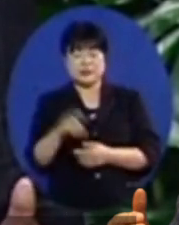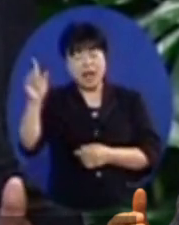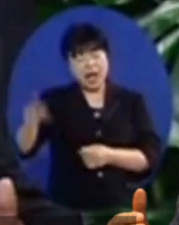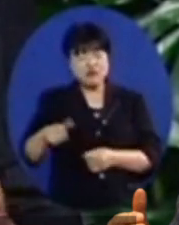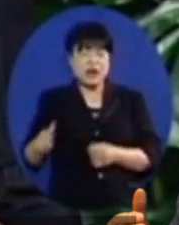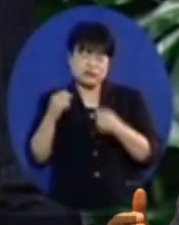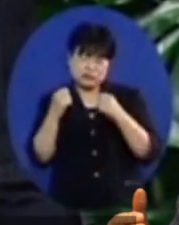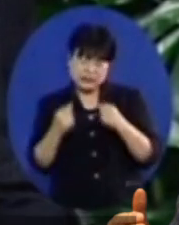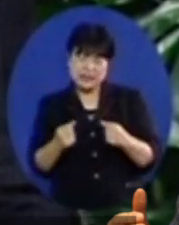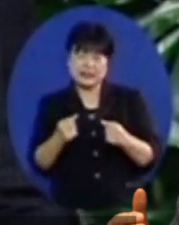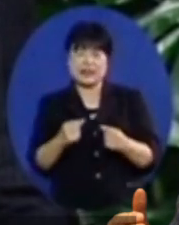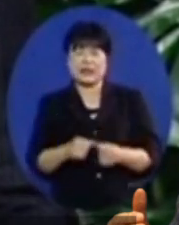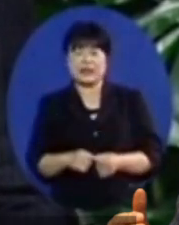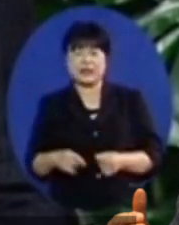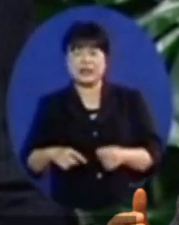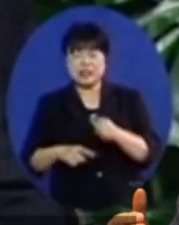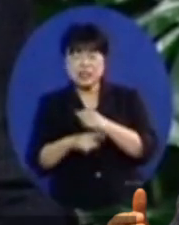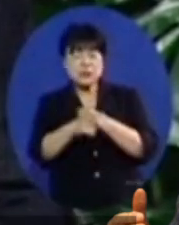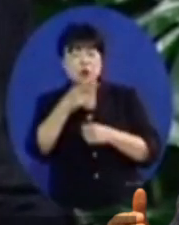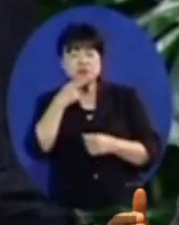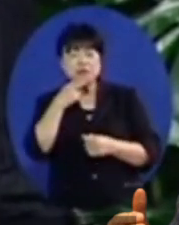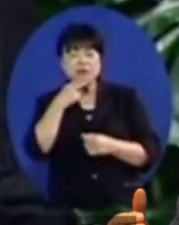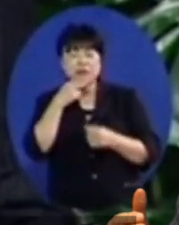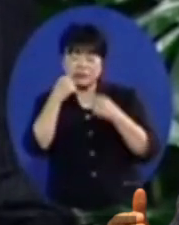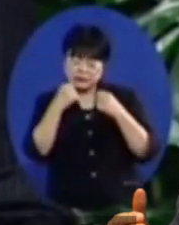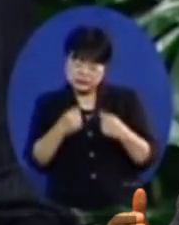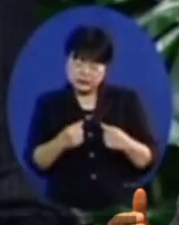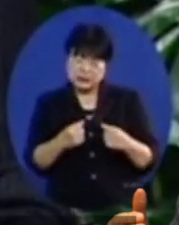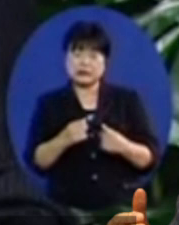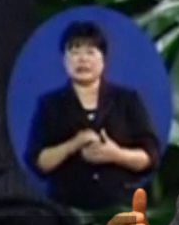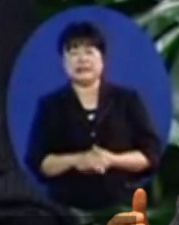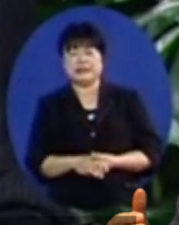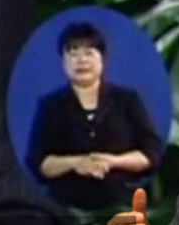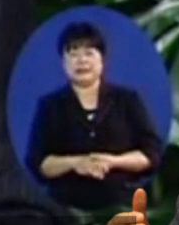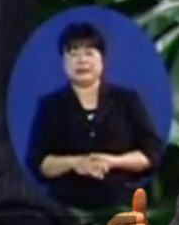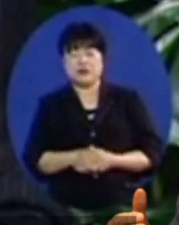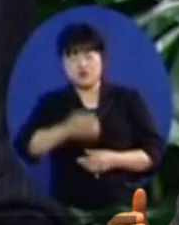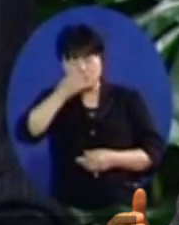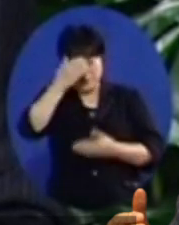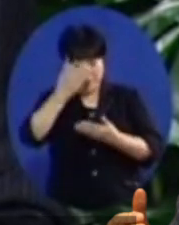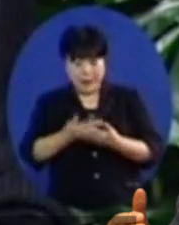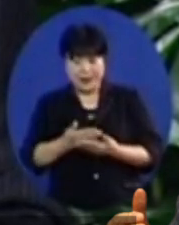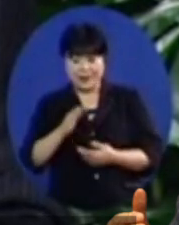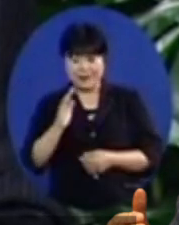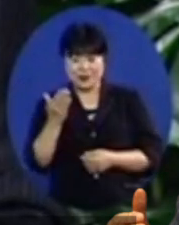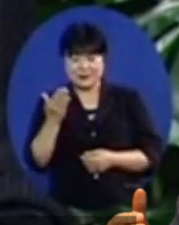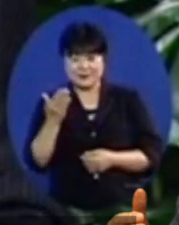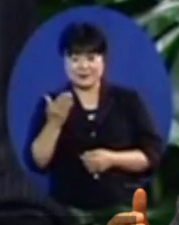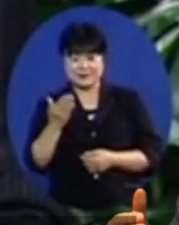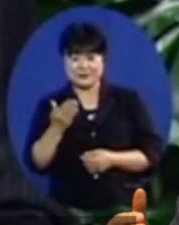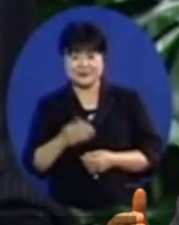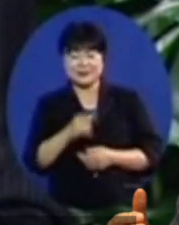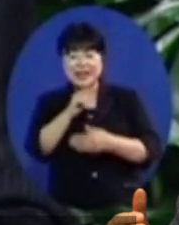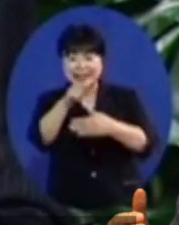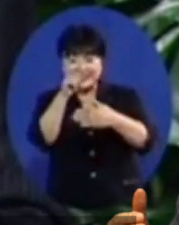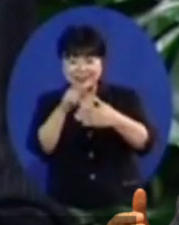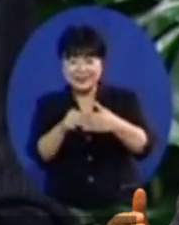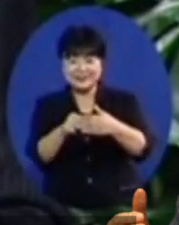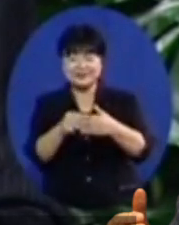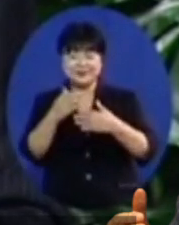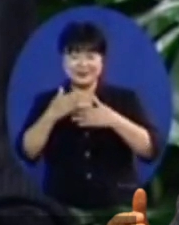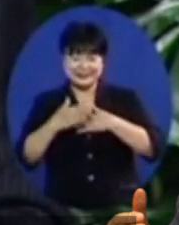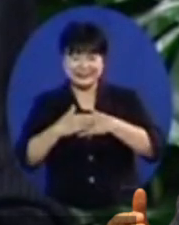하루하루 무의미하게 살아가다가 꿈을 얻었습니다. 그 교도소 안에서